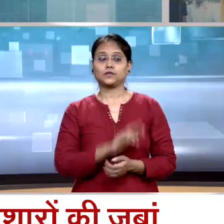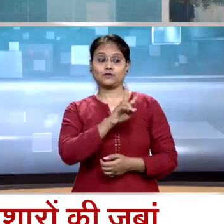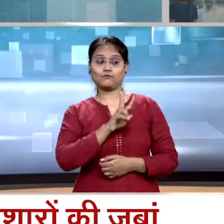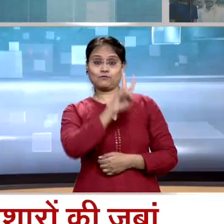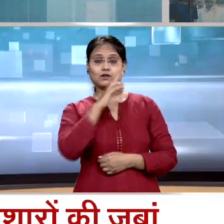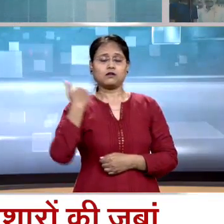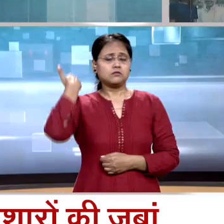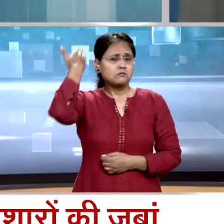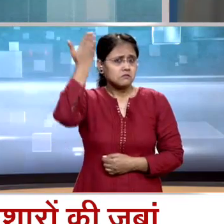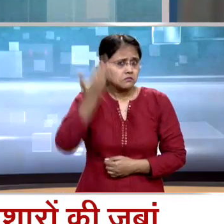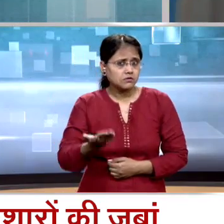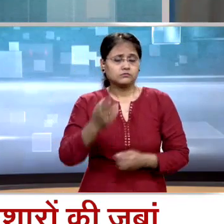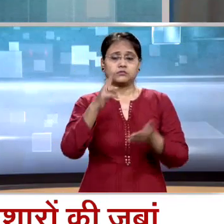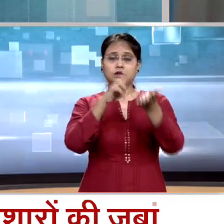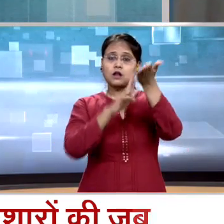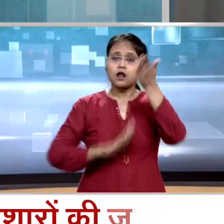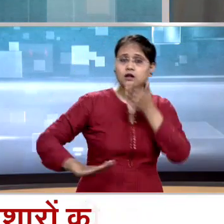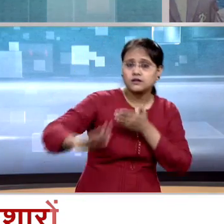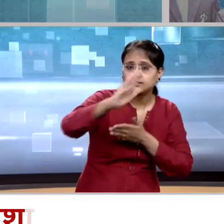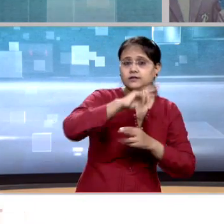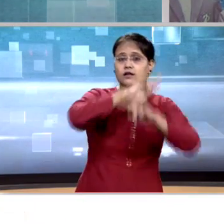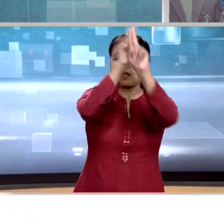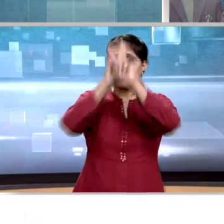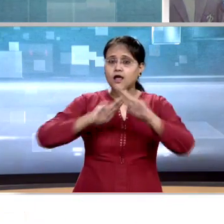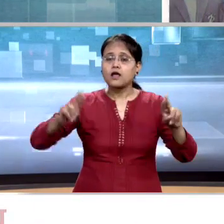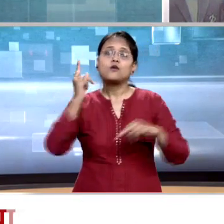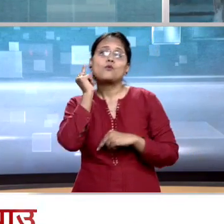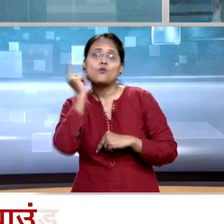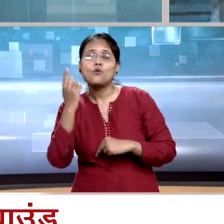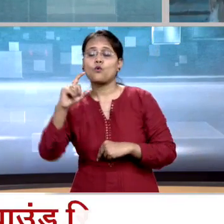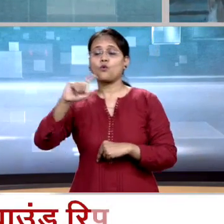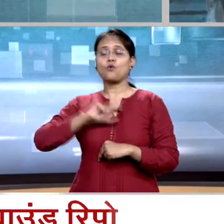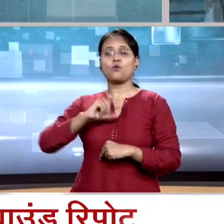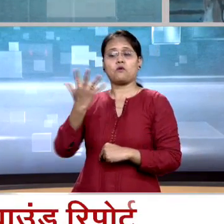वीरेंद्र अब तक कई राष्ट्रीय और अंतर्राष्ट्रीय गोल्ड मेडल जीत चुके हैं।